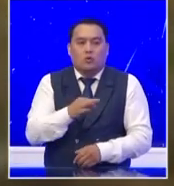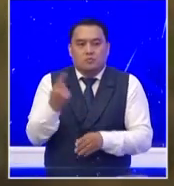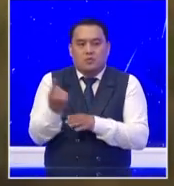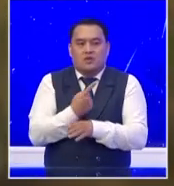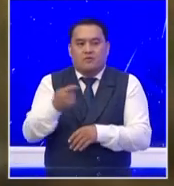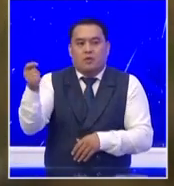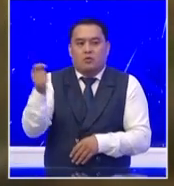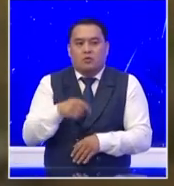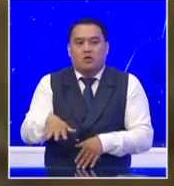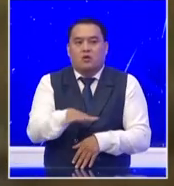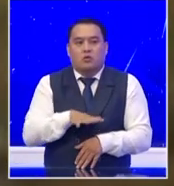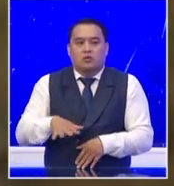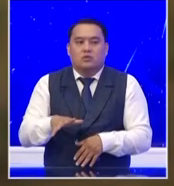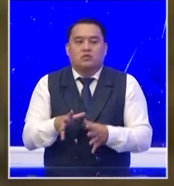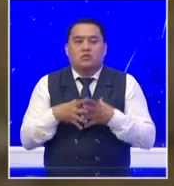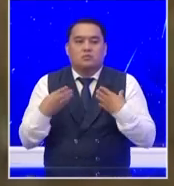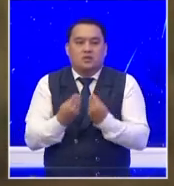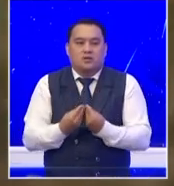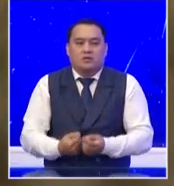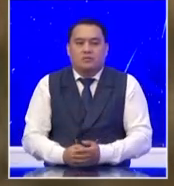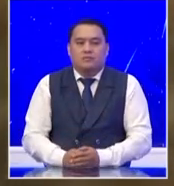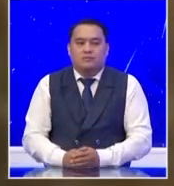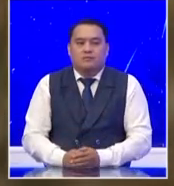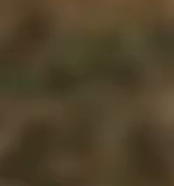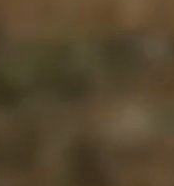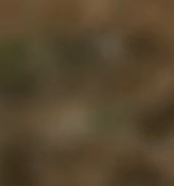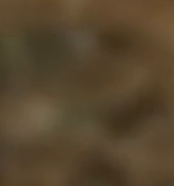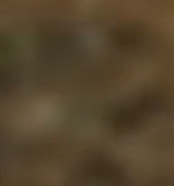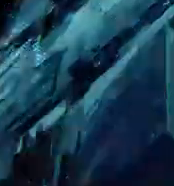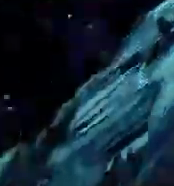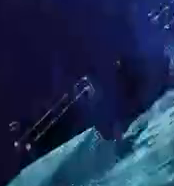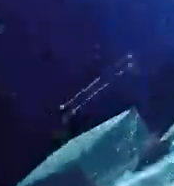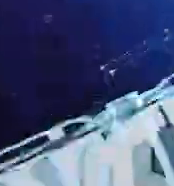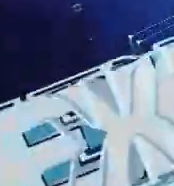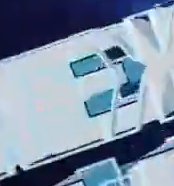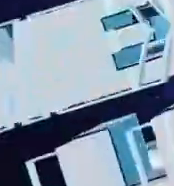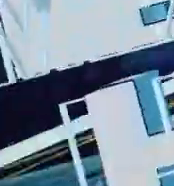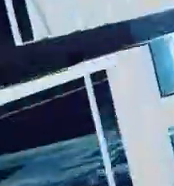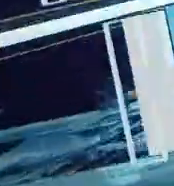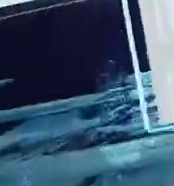впервые забрели на территорию семьи Нурпейсовых.